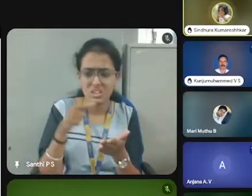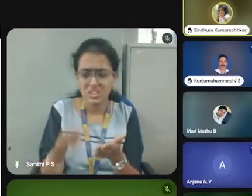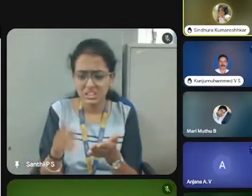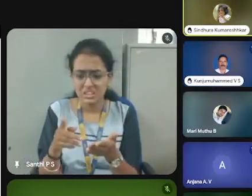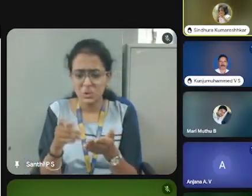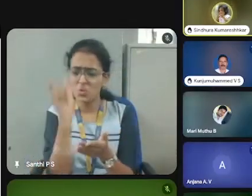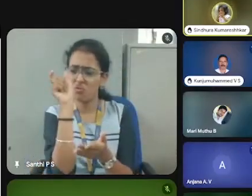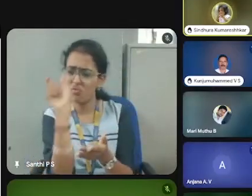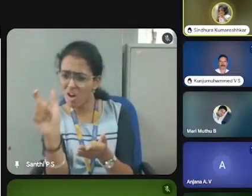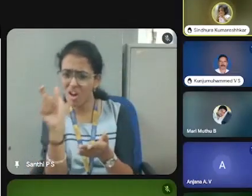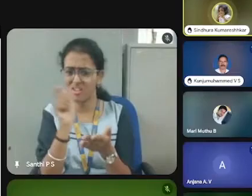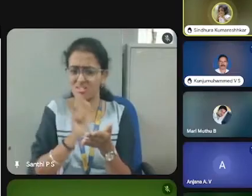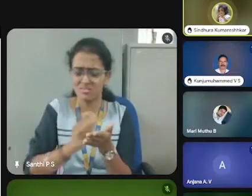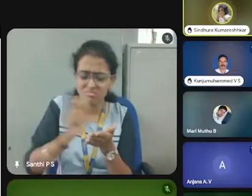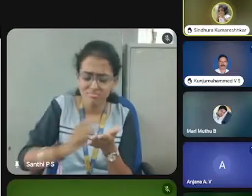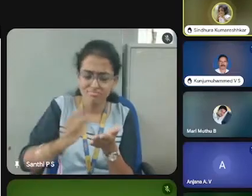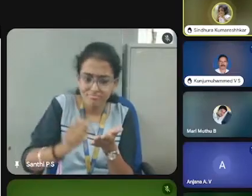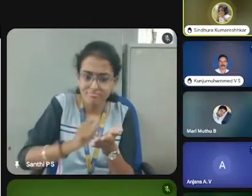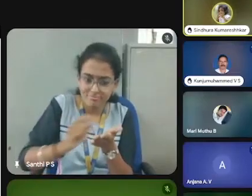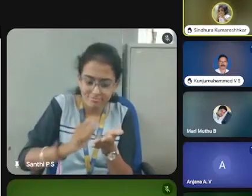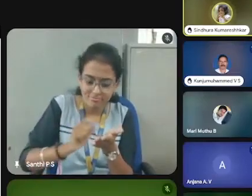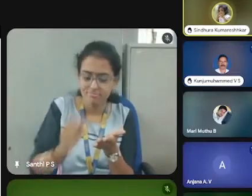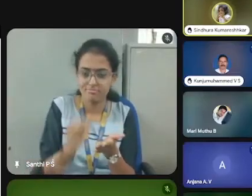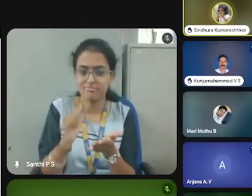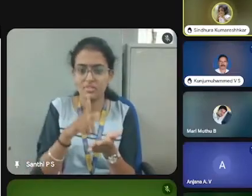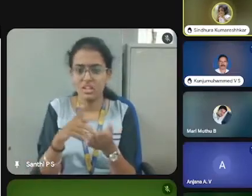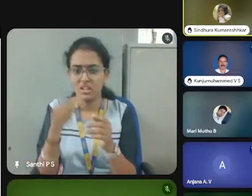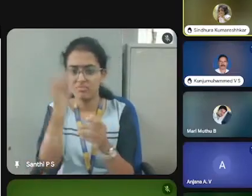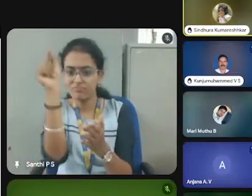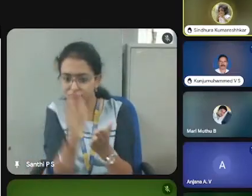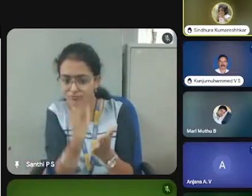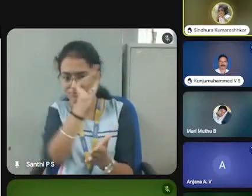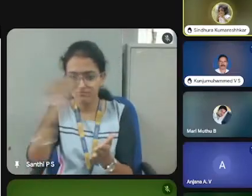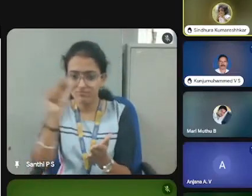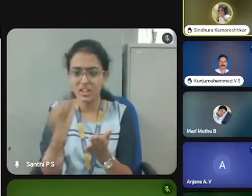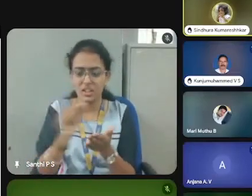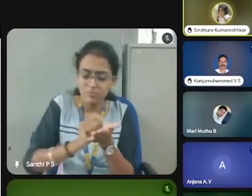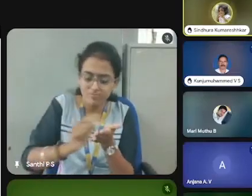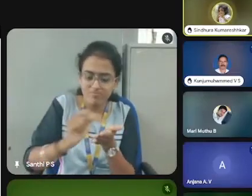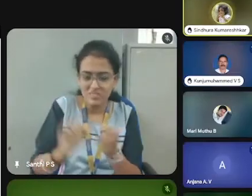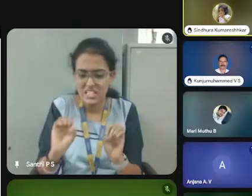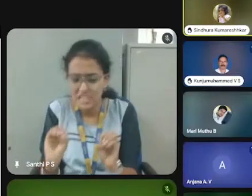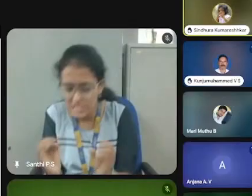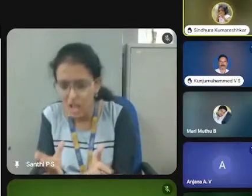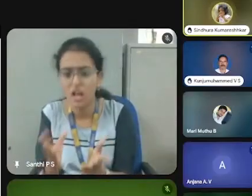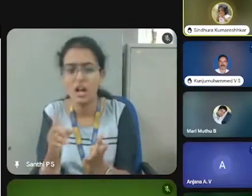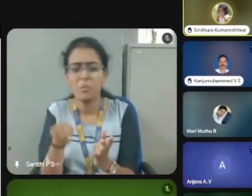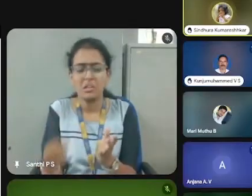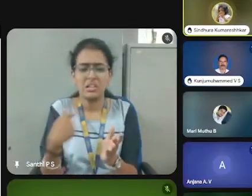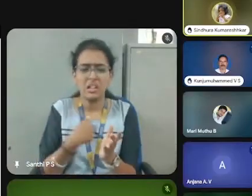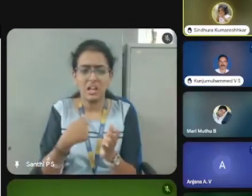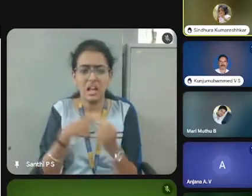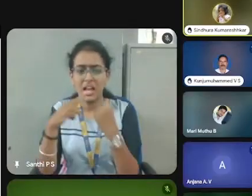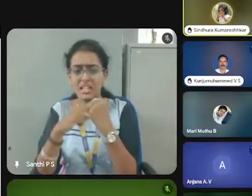ഒരു അങ്ങനെ എന്തെങ്കിലും ഒന്ന് വരയ്ക്കുക, സ്റ്റാൻഡിങ് ലൈൻ, സ്ലീപ്പിംഗ് ലൈൻ വരയ്ക്കുക, അങ്ങനെ ചെറുതായിട്ട് ഇങ്ങനെ എഴുതി തുടങ്ങിയിട്ടേ ഉള്ളൂ. അപ്പൊ ഞാൻ ഇവനെ